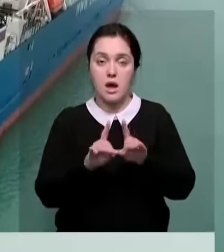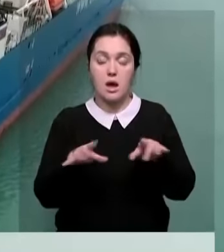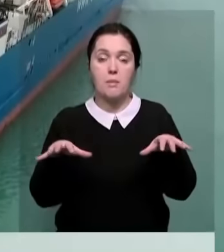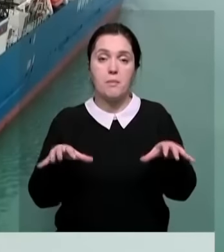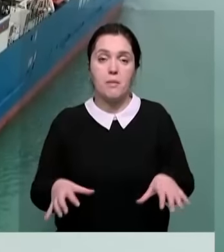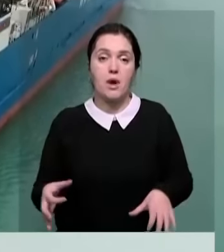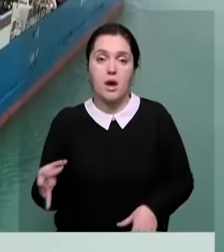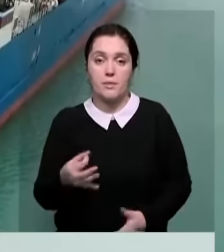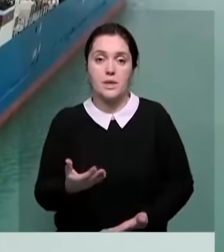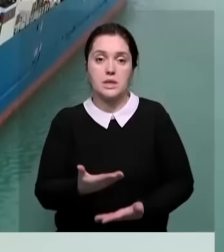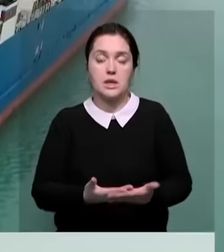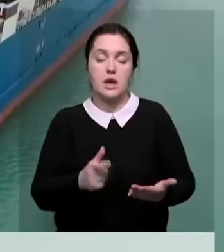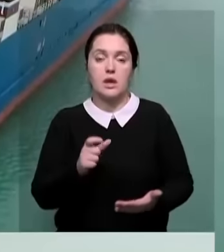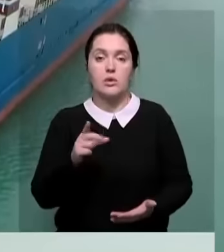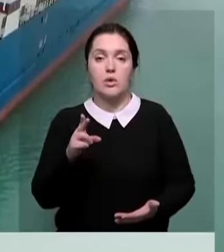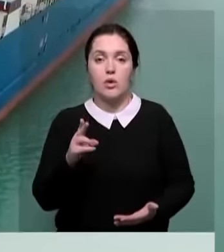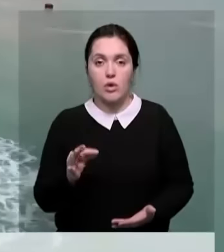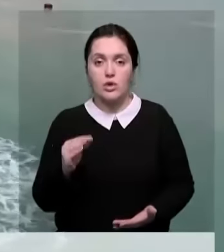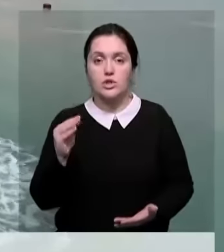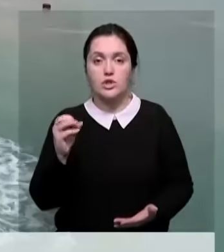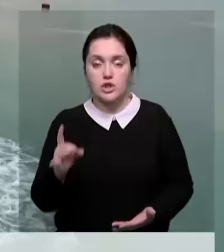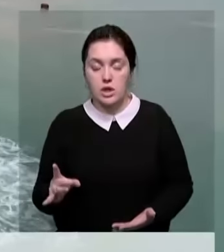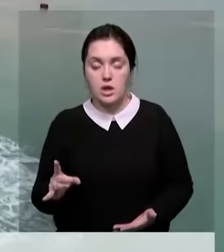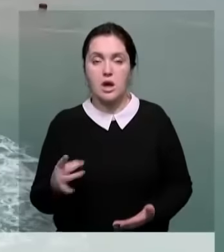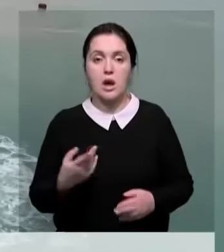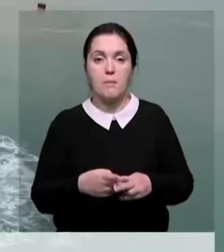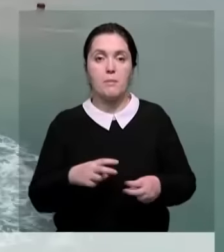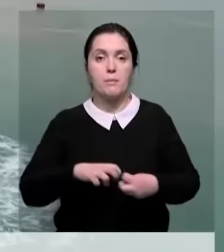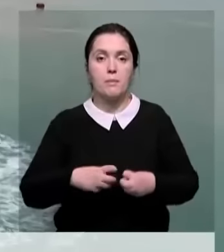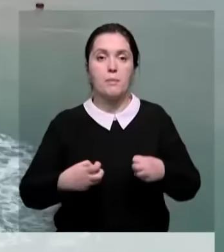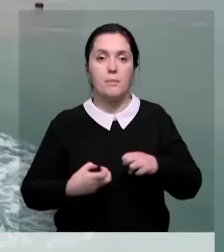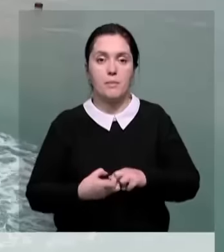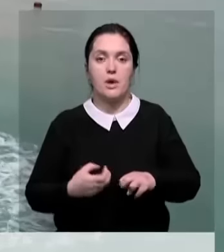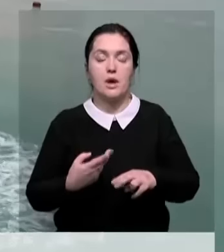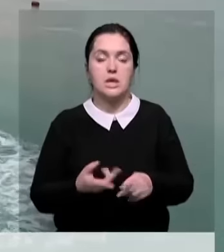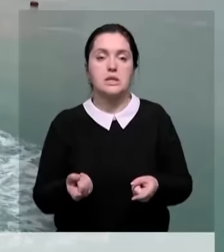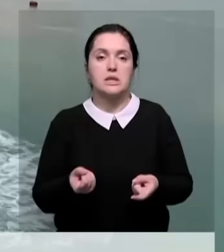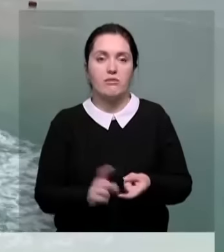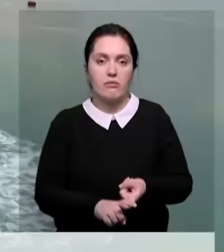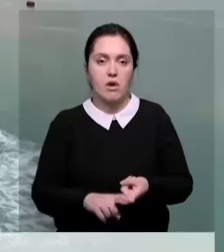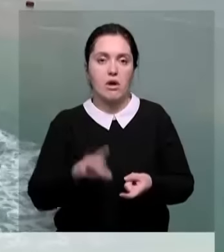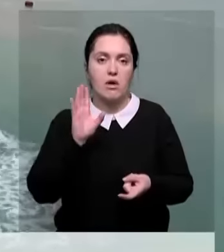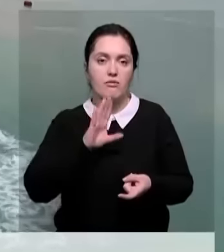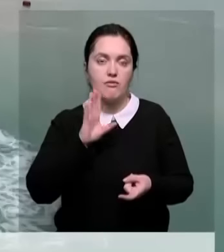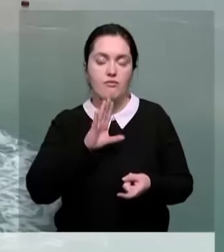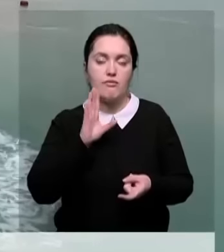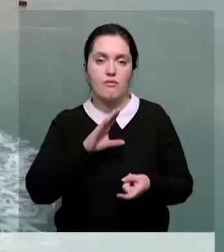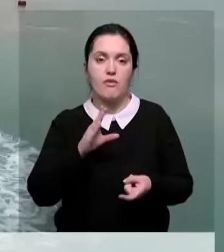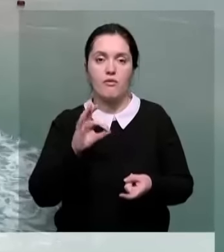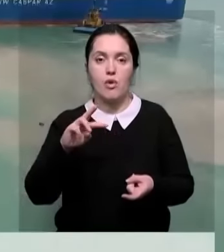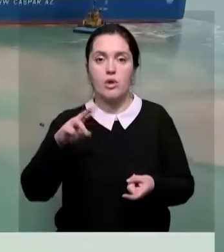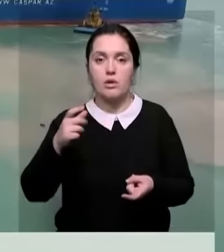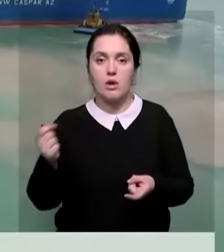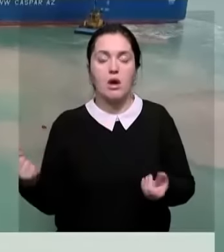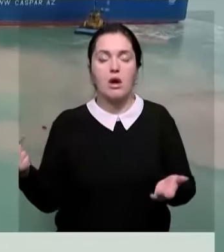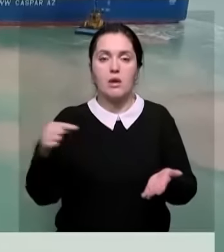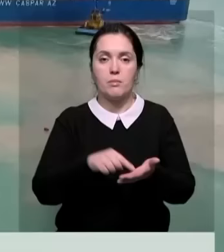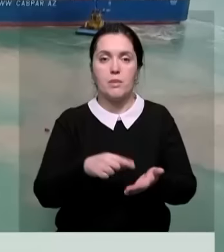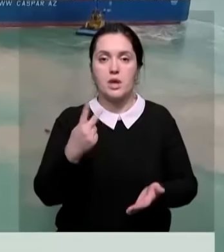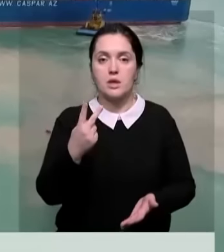совета ассоциации ЭКОЖЕР Адильбека Козыбакова, проблема прежде всего связана с сокращением водостока Волги. Он уменьшился